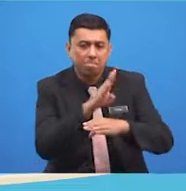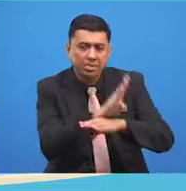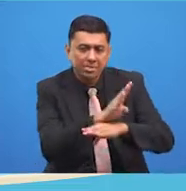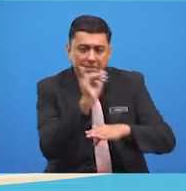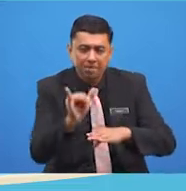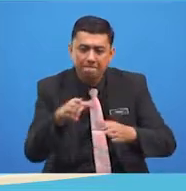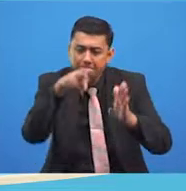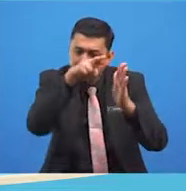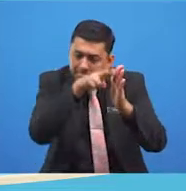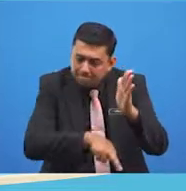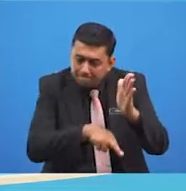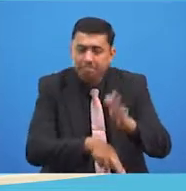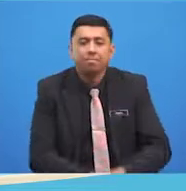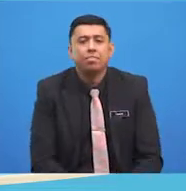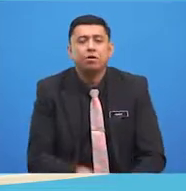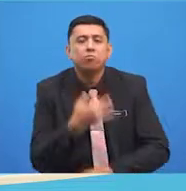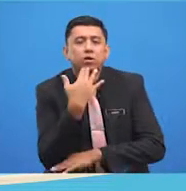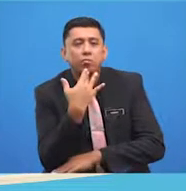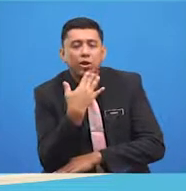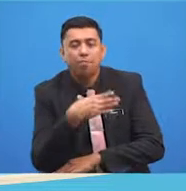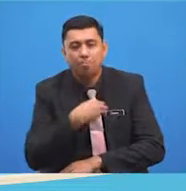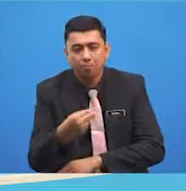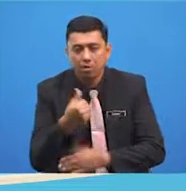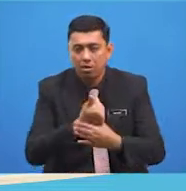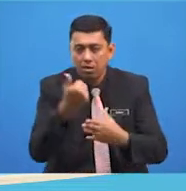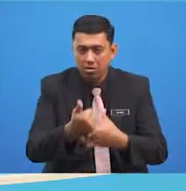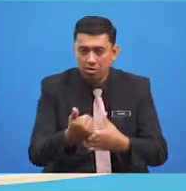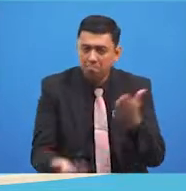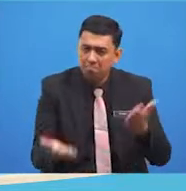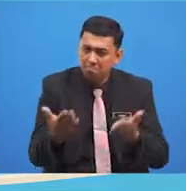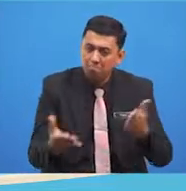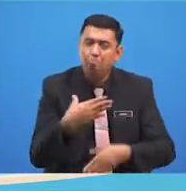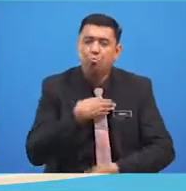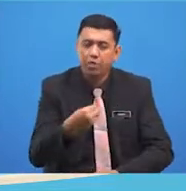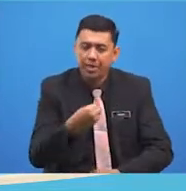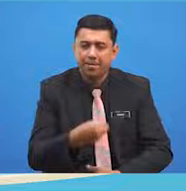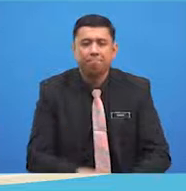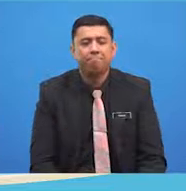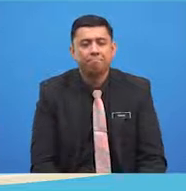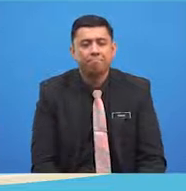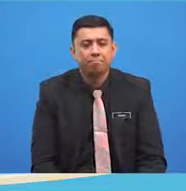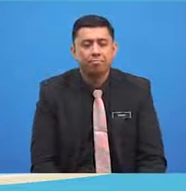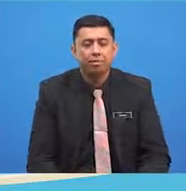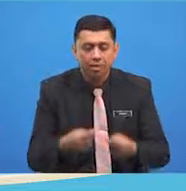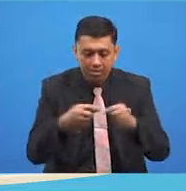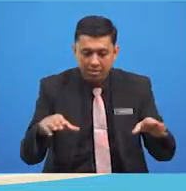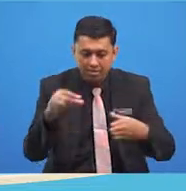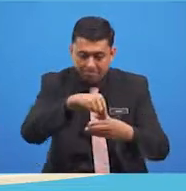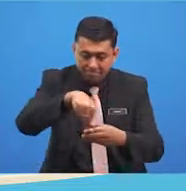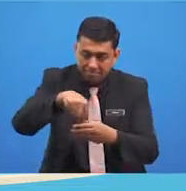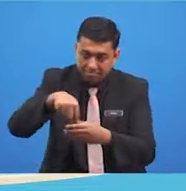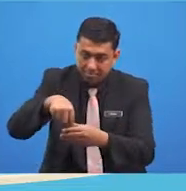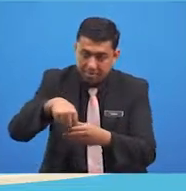rendah dan berwarna putih atau agak keputihan setelah digali